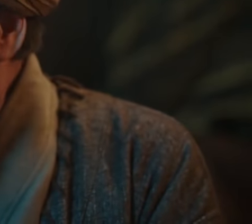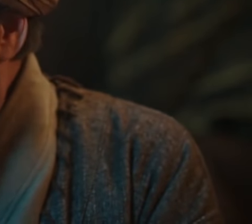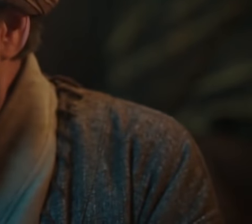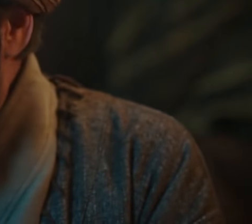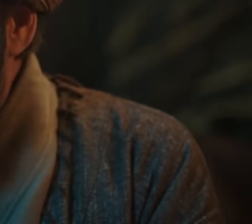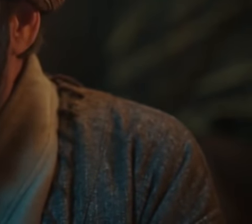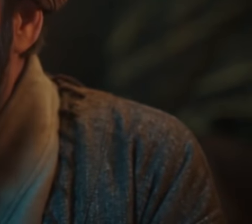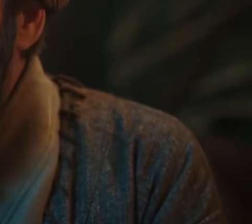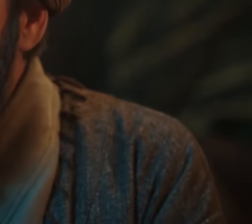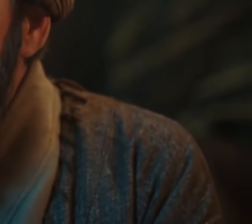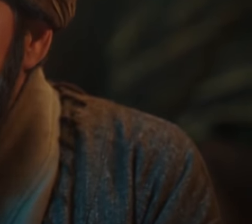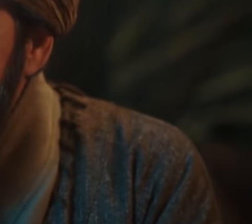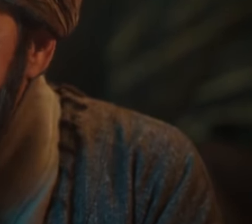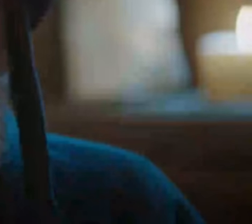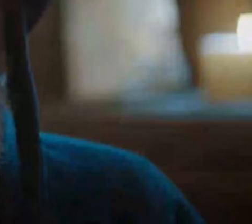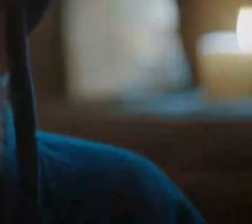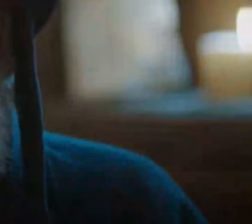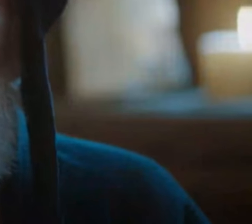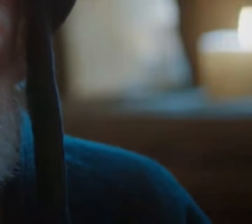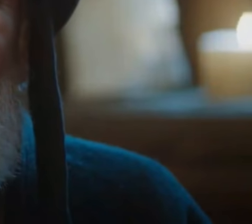göze geldiler.